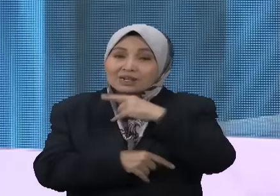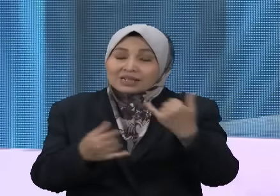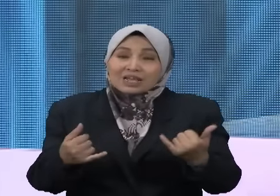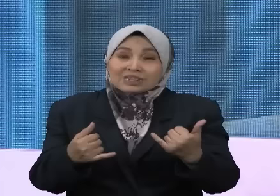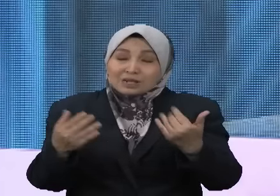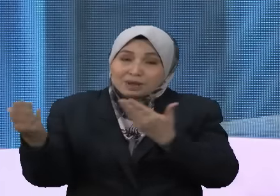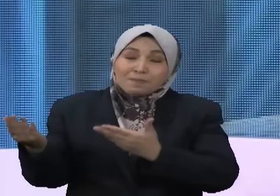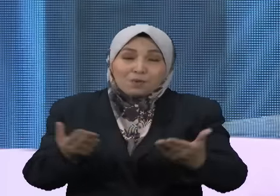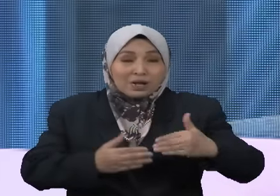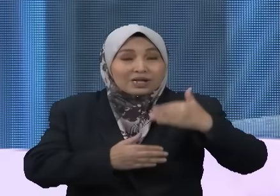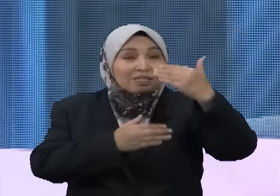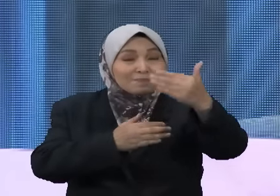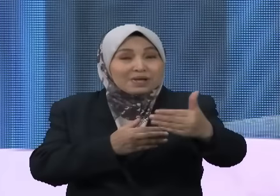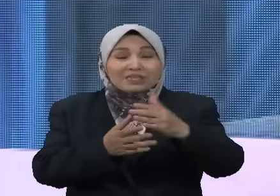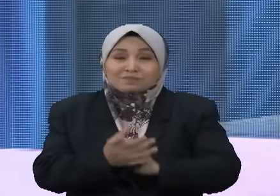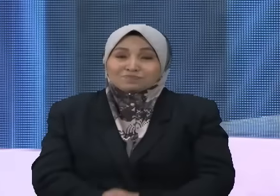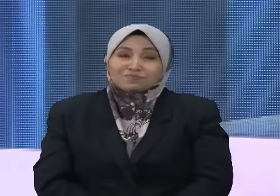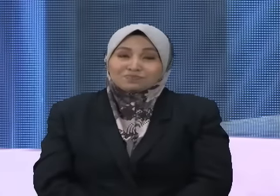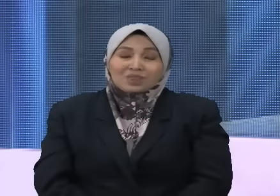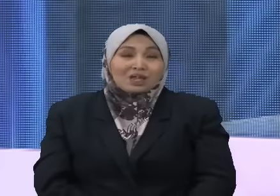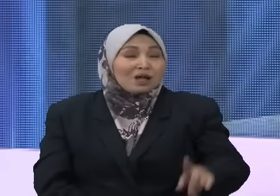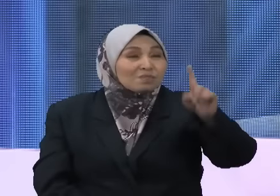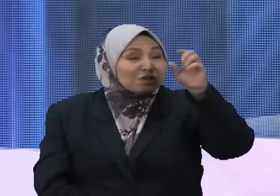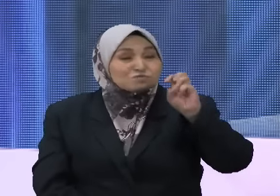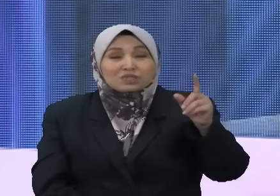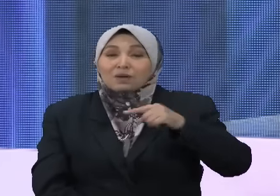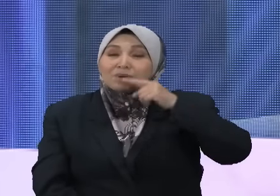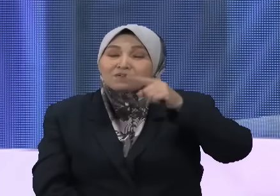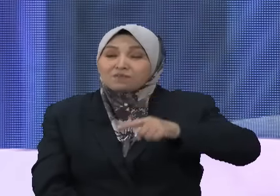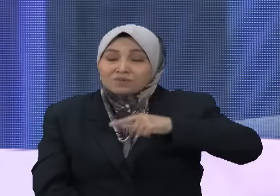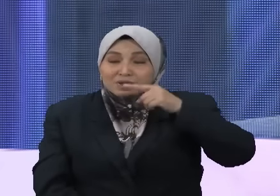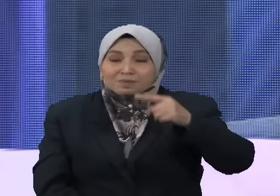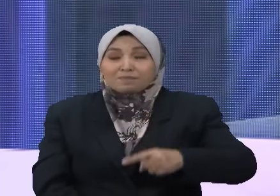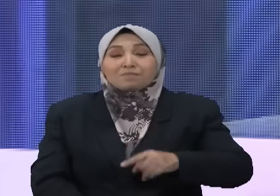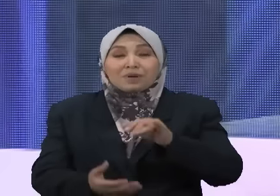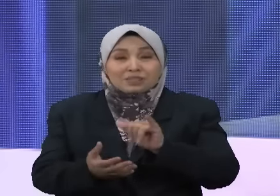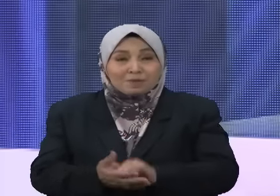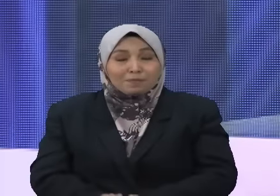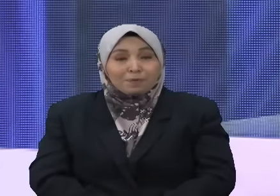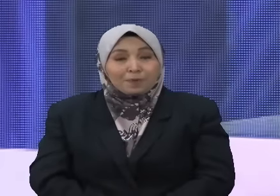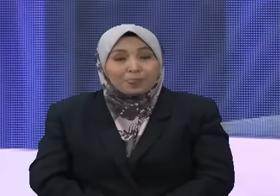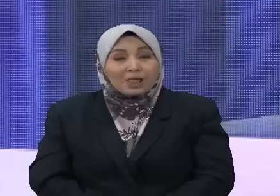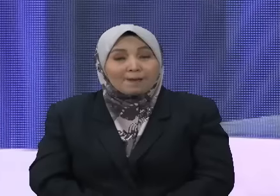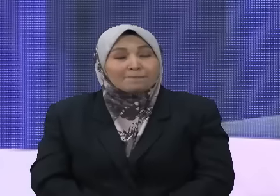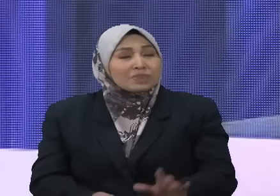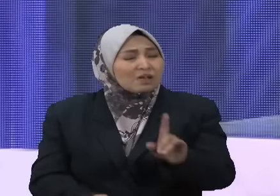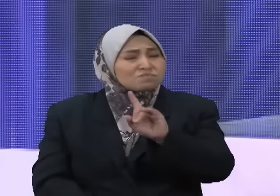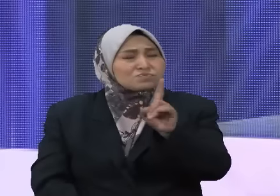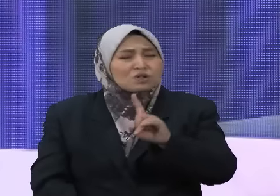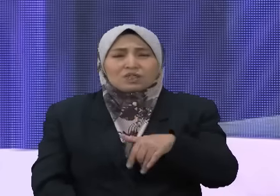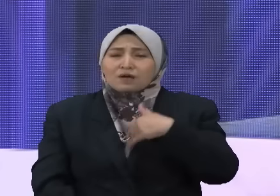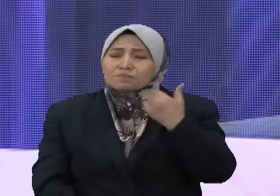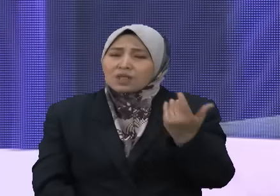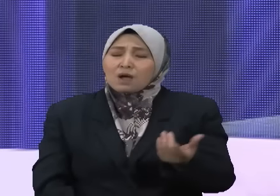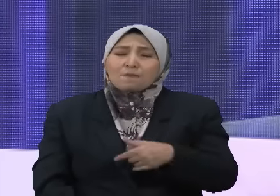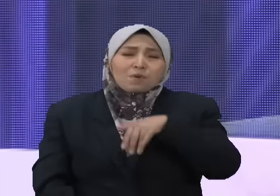kena bawa ke depanlah ya Ustaz Allah Subhanahu waala berfirman Dan janganlah engkau wahai Muhammad kagum